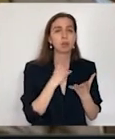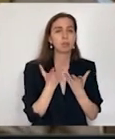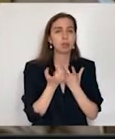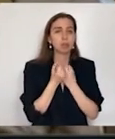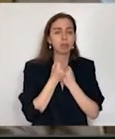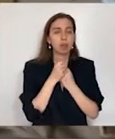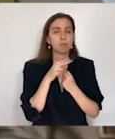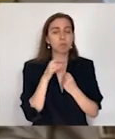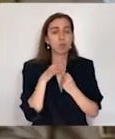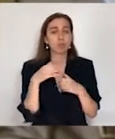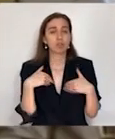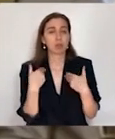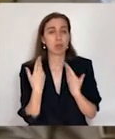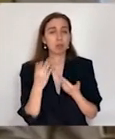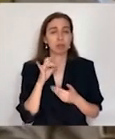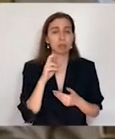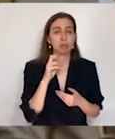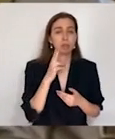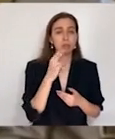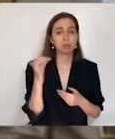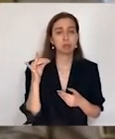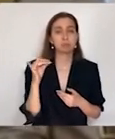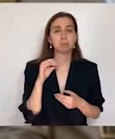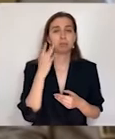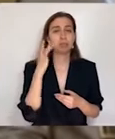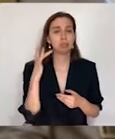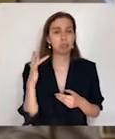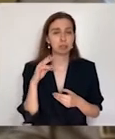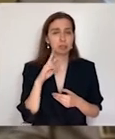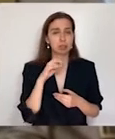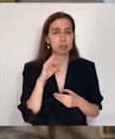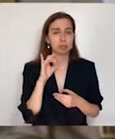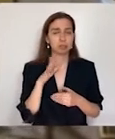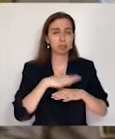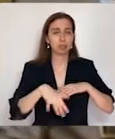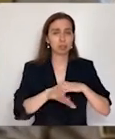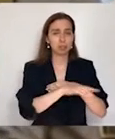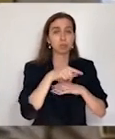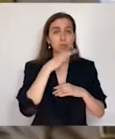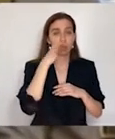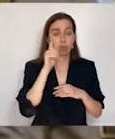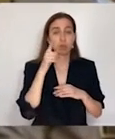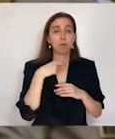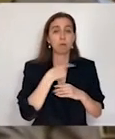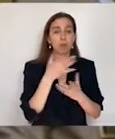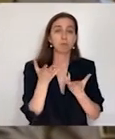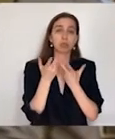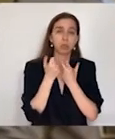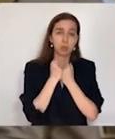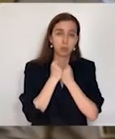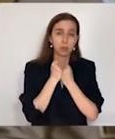лидеров страны, досталось ему крайне трудно. «Мы, — заявил Хомейни, — официально приняли прекращение